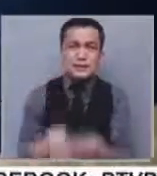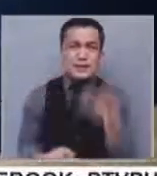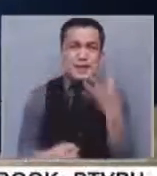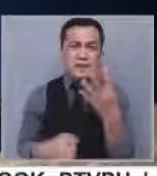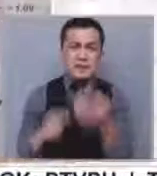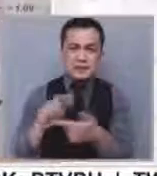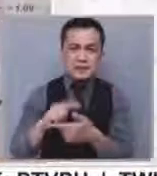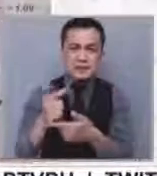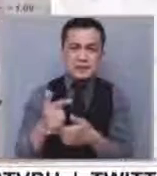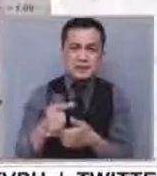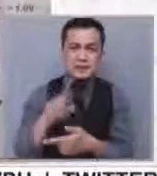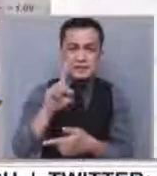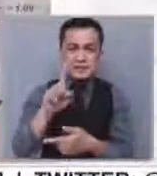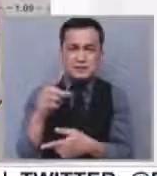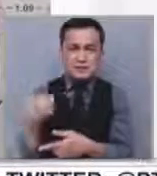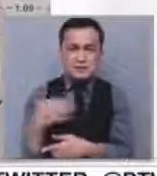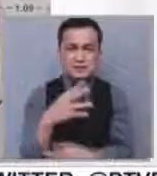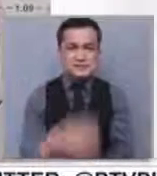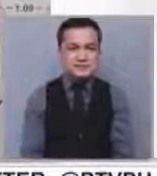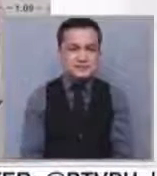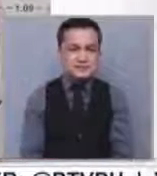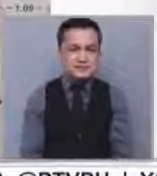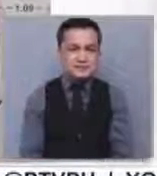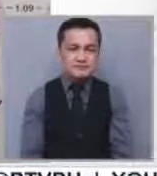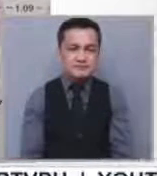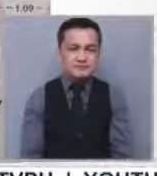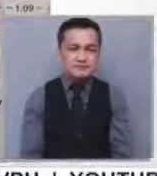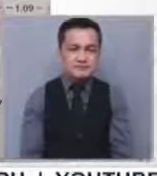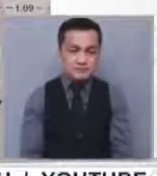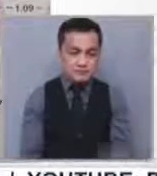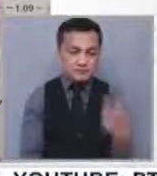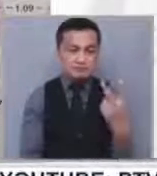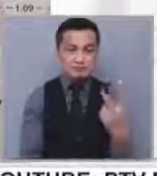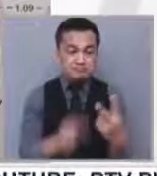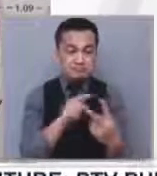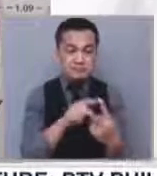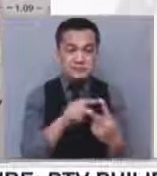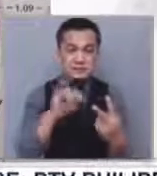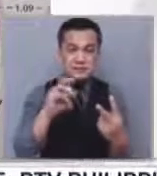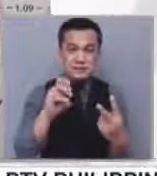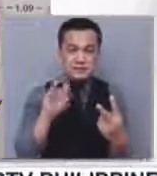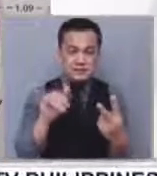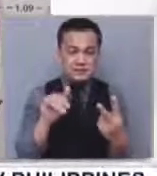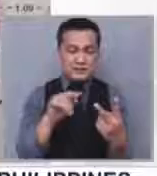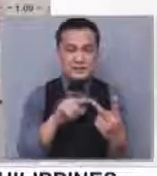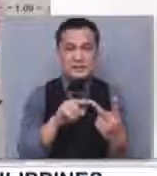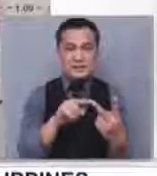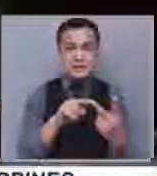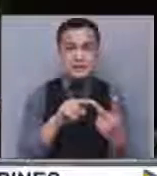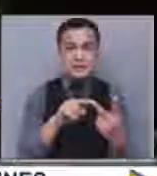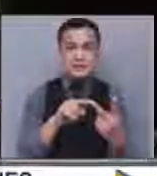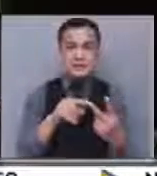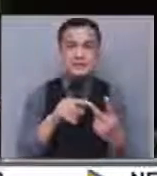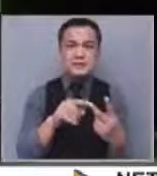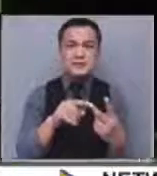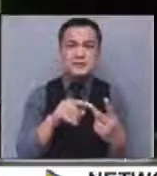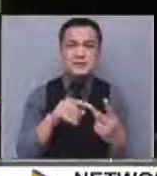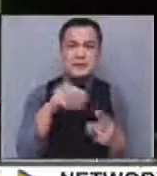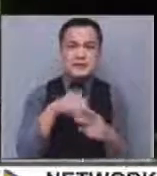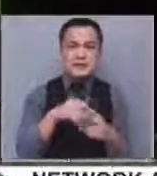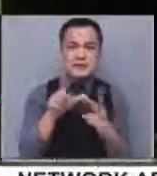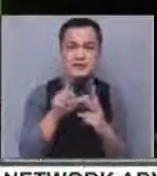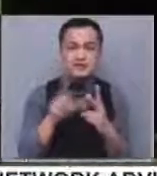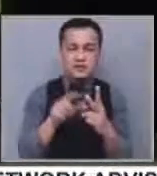isang projector. Kinilala ang mga nahuli na sina Jeffrey Fernando at ang kanyang bayaw na si Meljon Garcia. Ayon